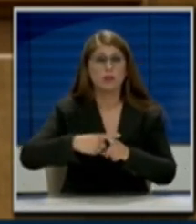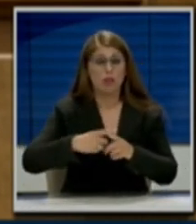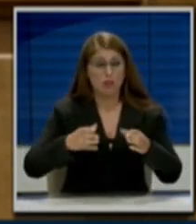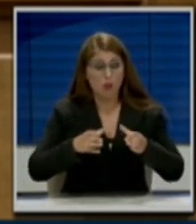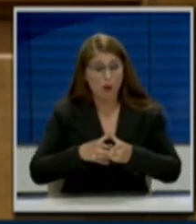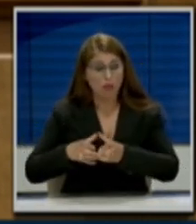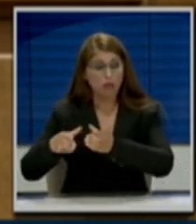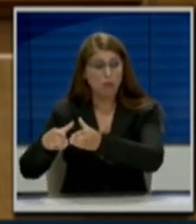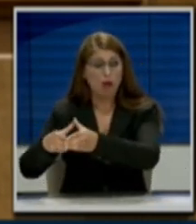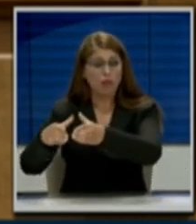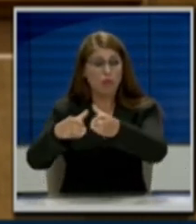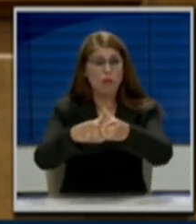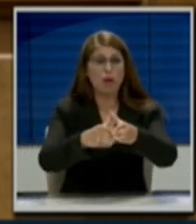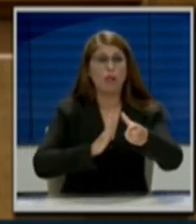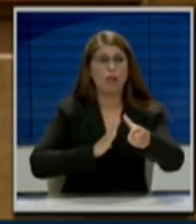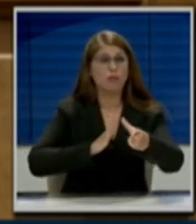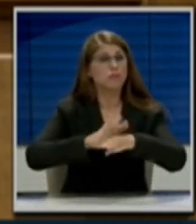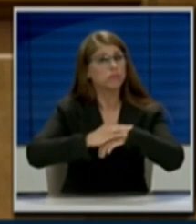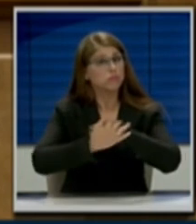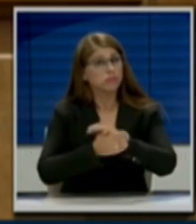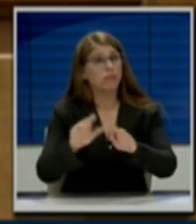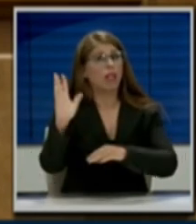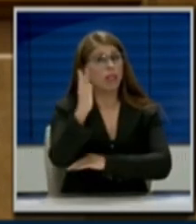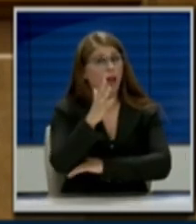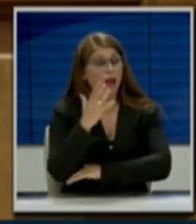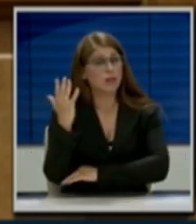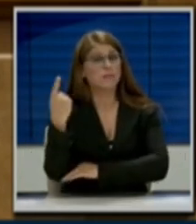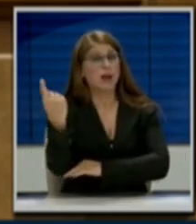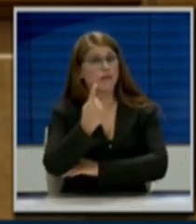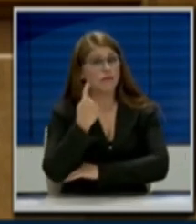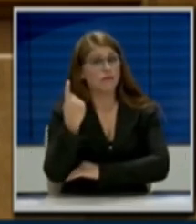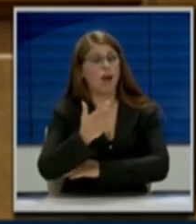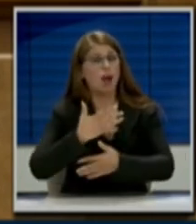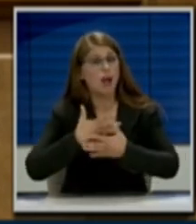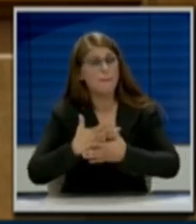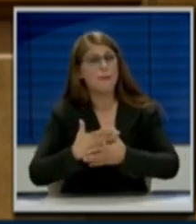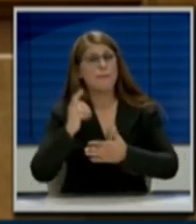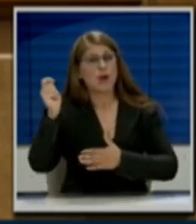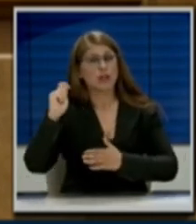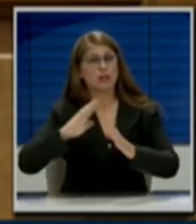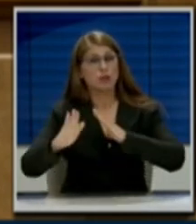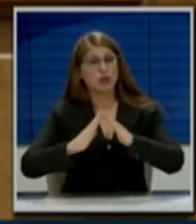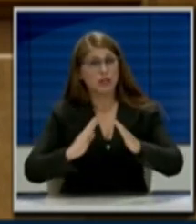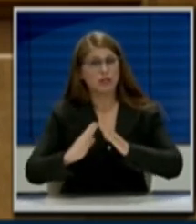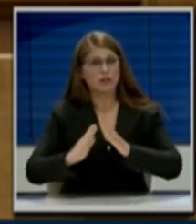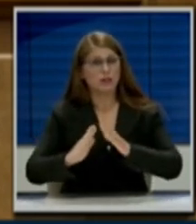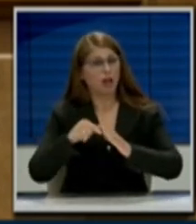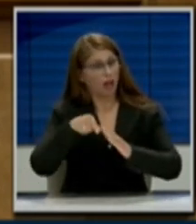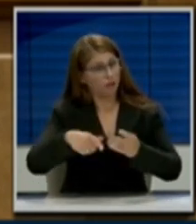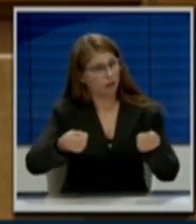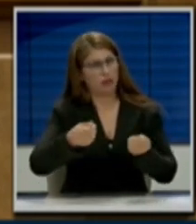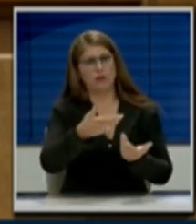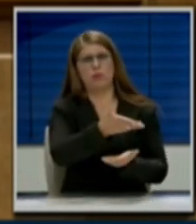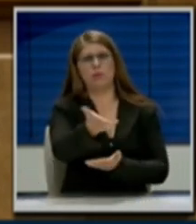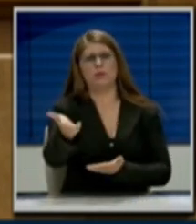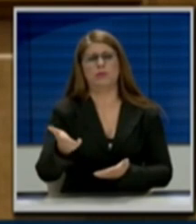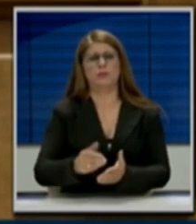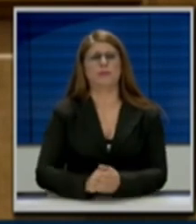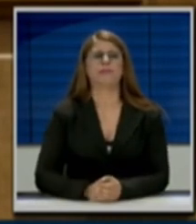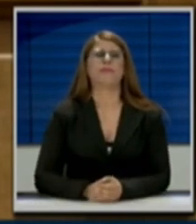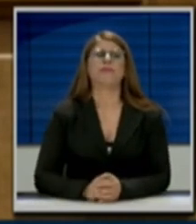συγκροτημένες ομάδες πολιτών με ενδιαφέρον για τα δάση, για το περιβάλλον, για την πολιτική προστασία. Ένατος